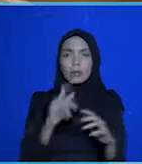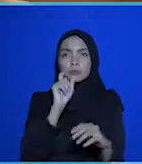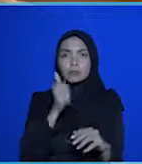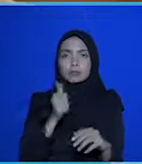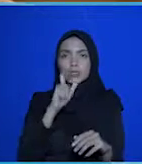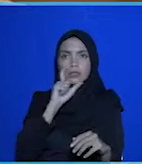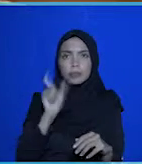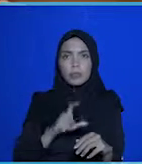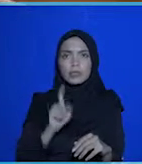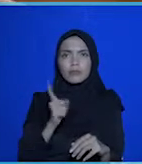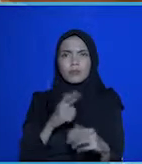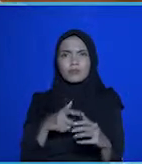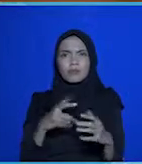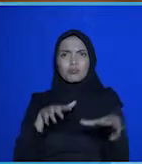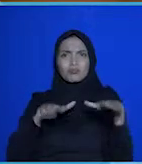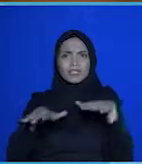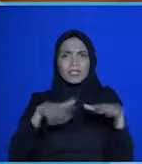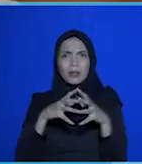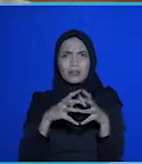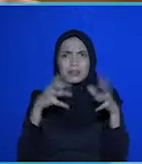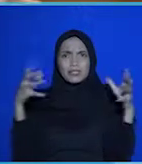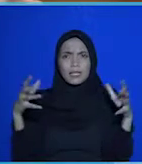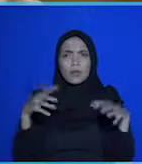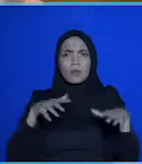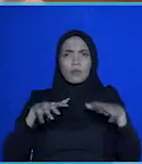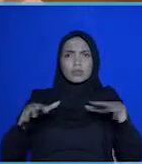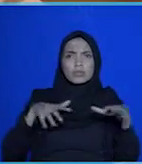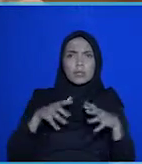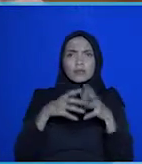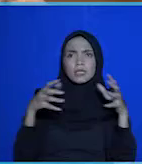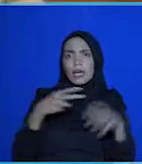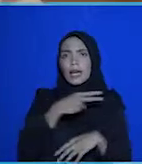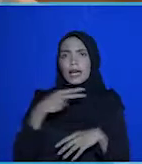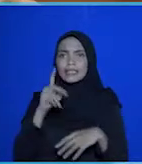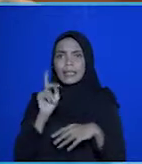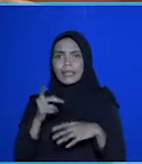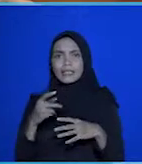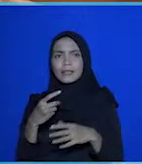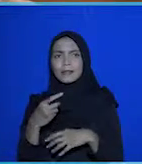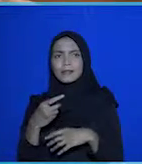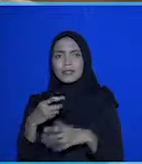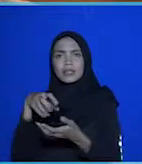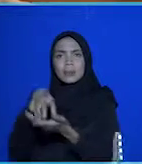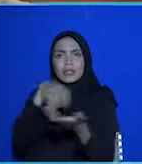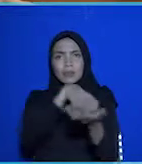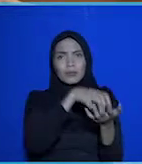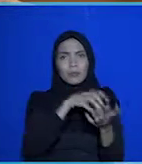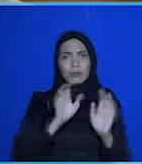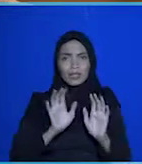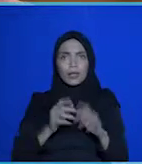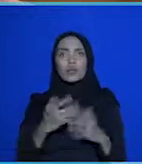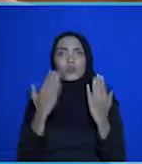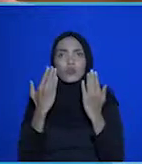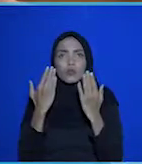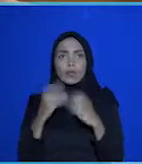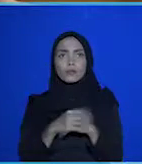kepada masyarakat terdampak. Karena ini bencana masif, tentunya ada kekurangan di sana sini, dan mudah-mudahan